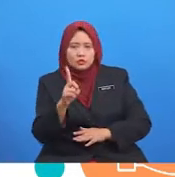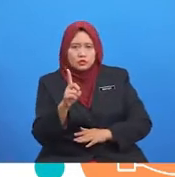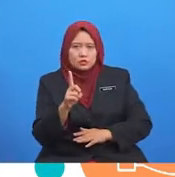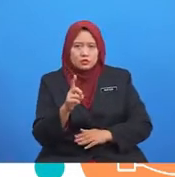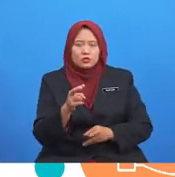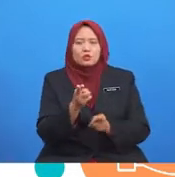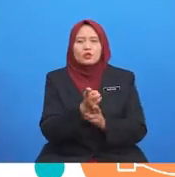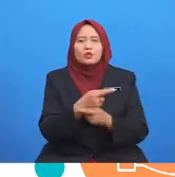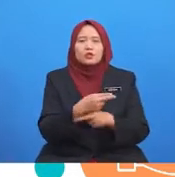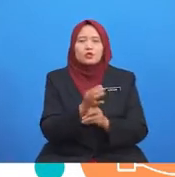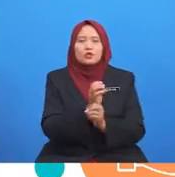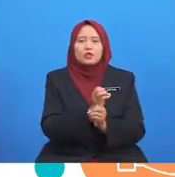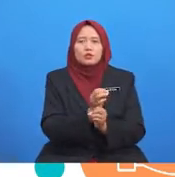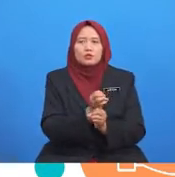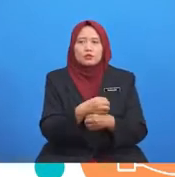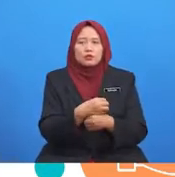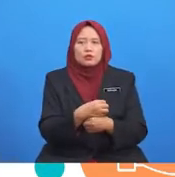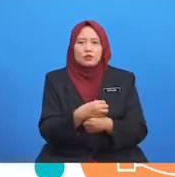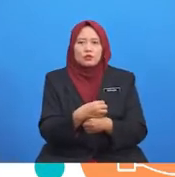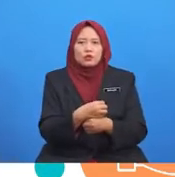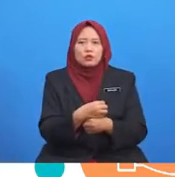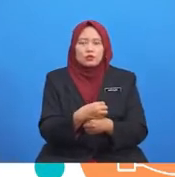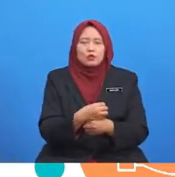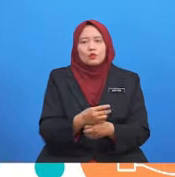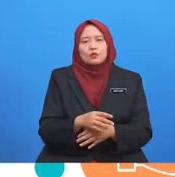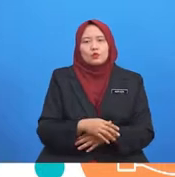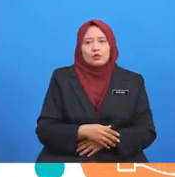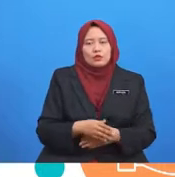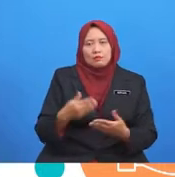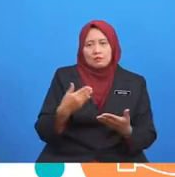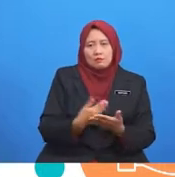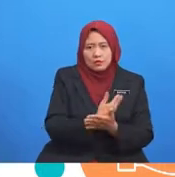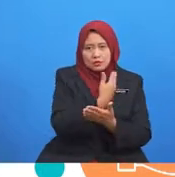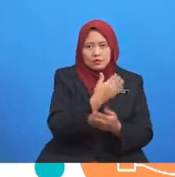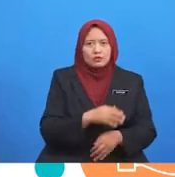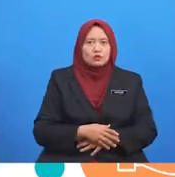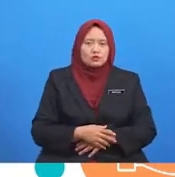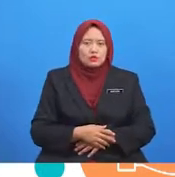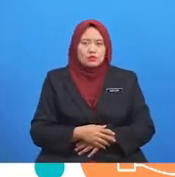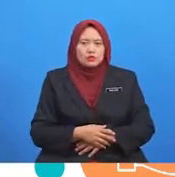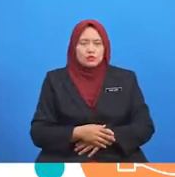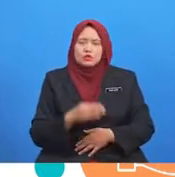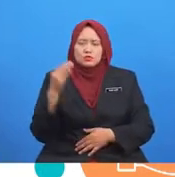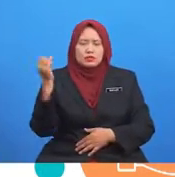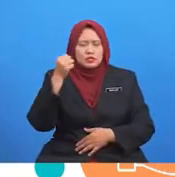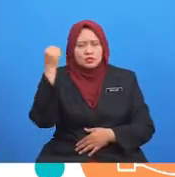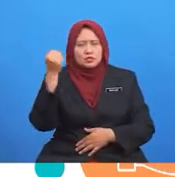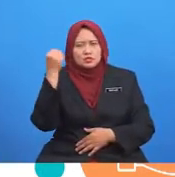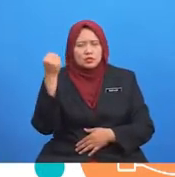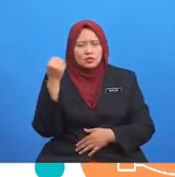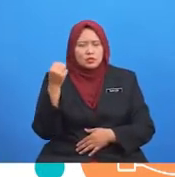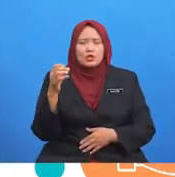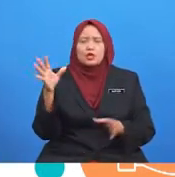yang bakal dihasilkan. Biasanya, proses penjanaan idea ini